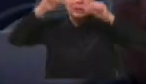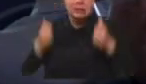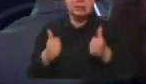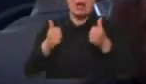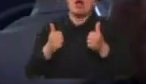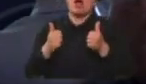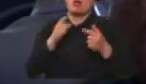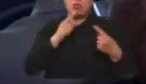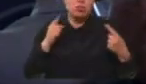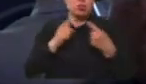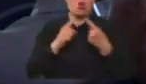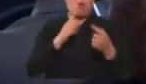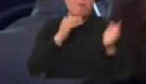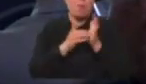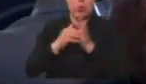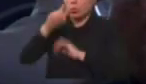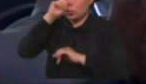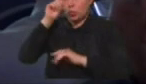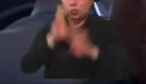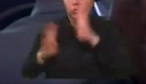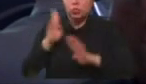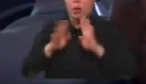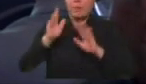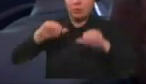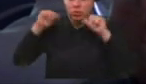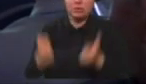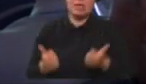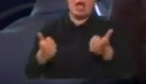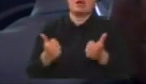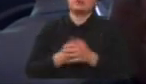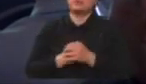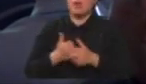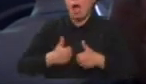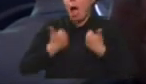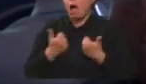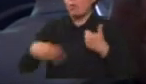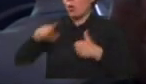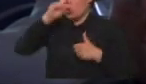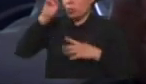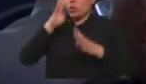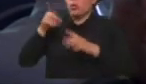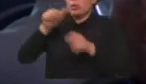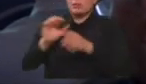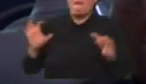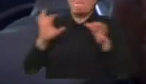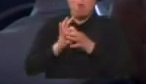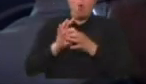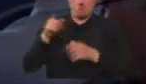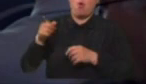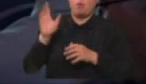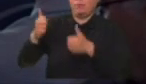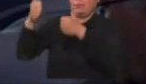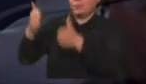rozkład jazdy dopasowany do potrzeb pasażerów, który będzie stały, tak żeby pasażer wiedział, że to połączenie